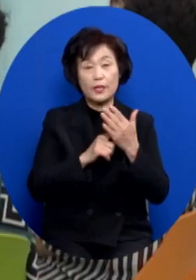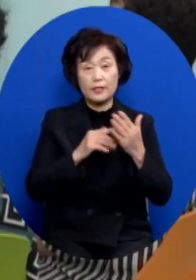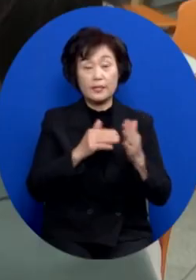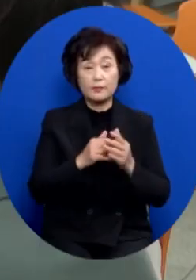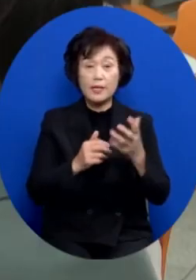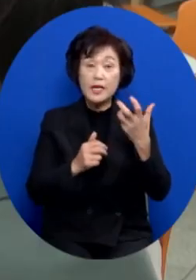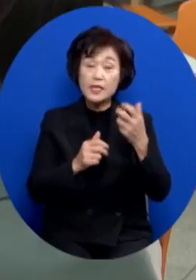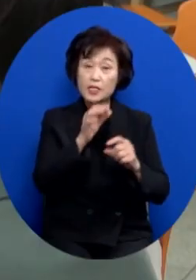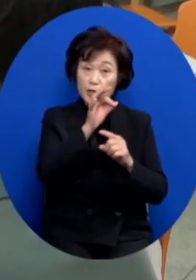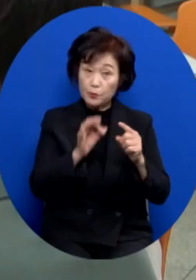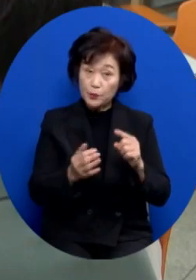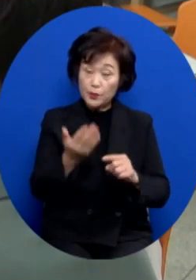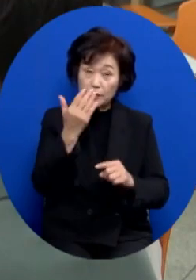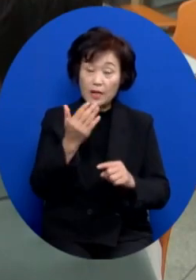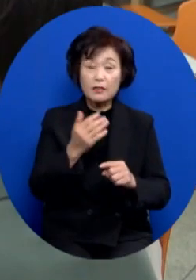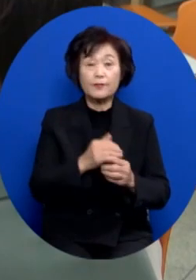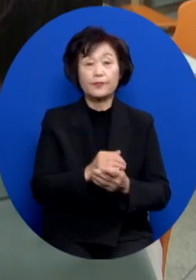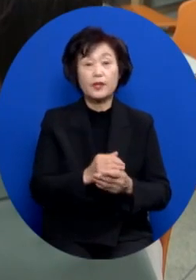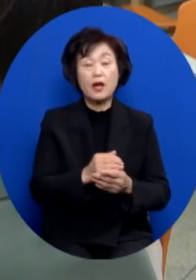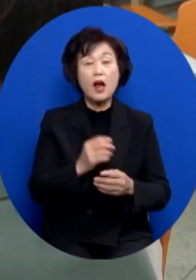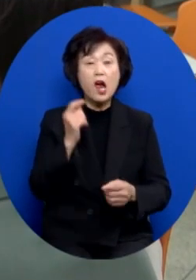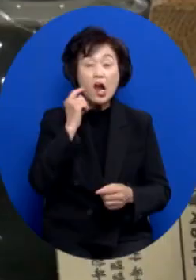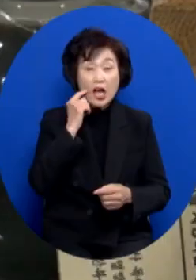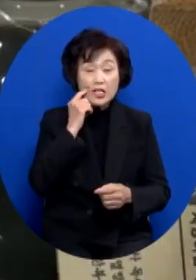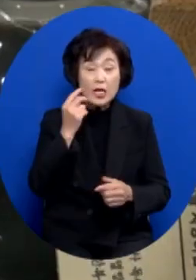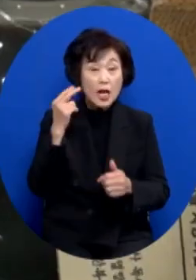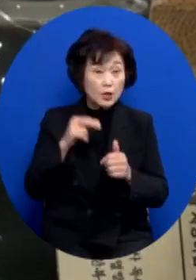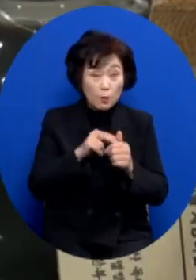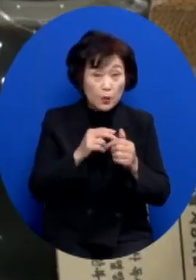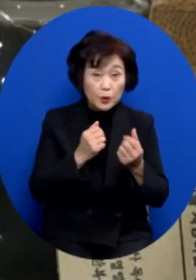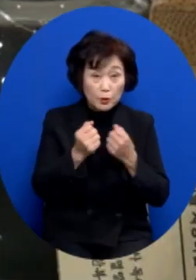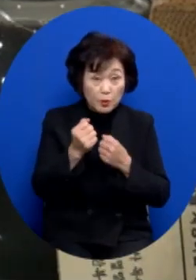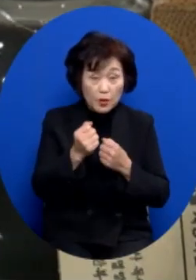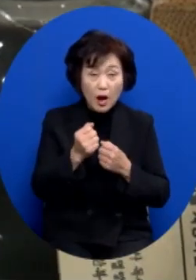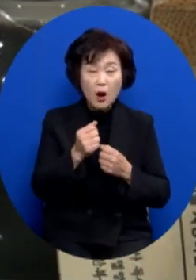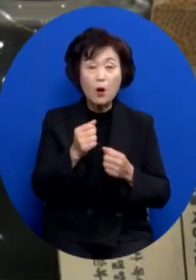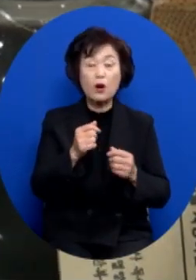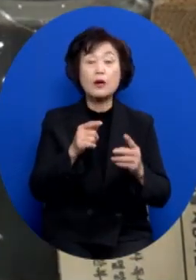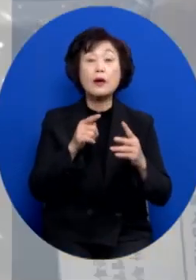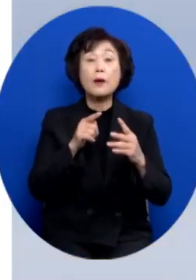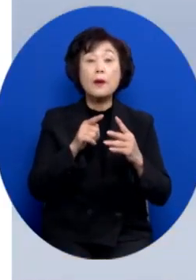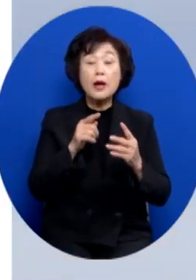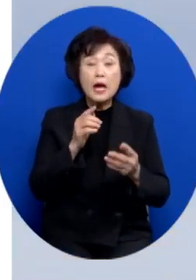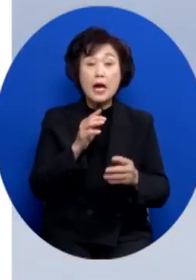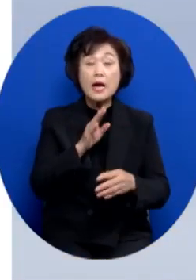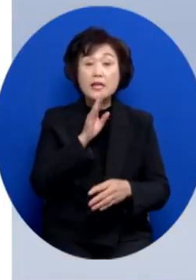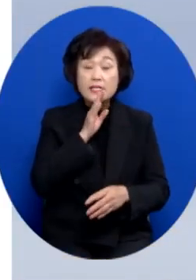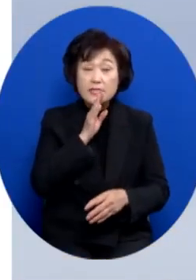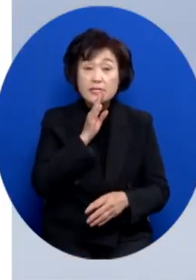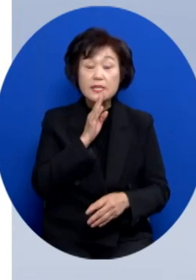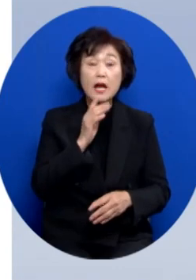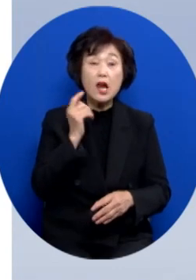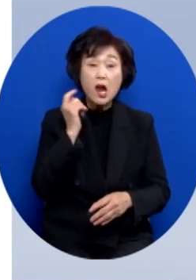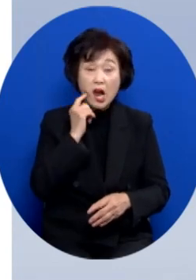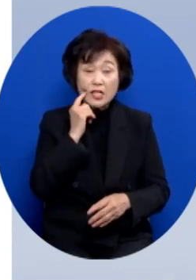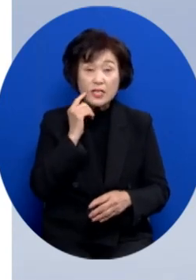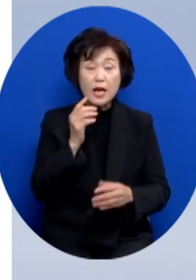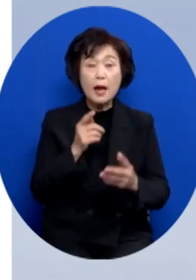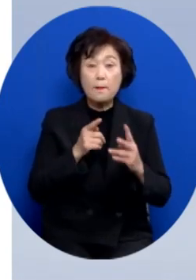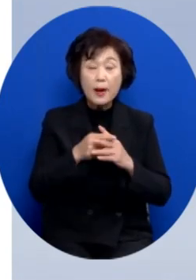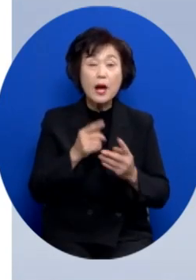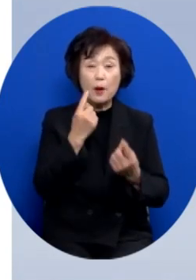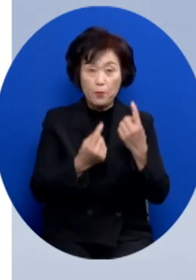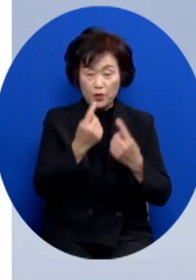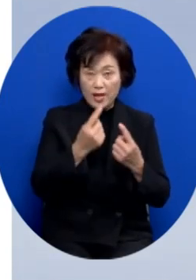70% 제국 뉴스가 허위 정보라도 진위 여부를 파악하기보다는 경향이 강했고 실제로